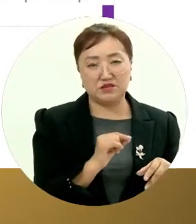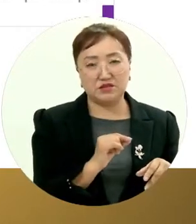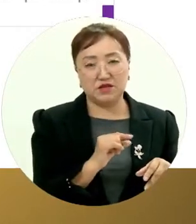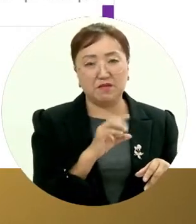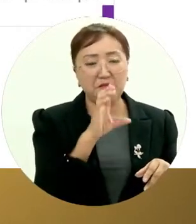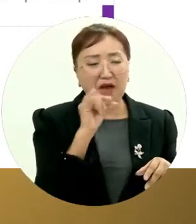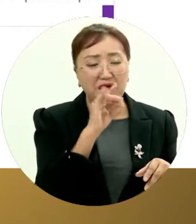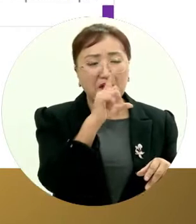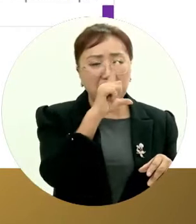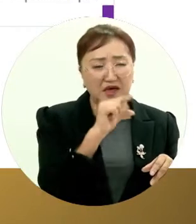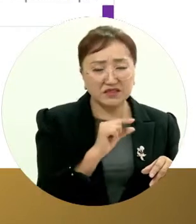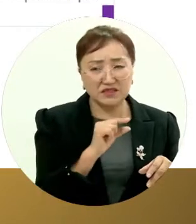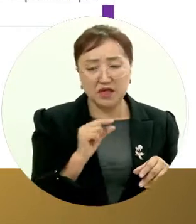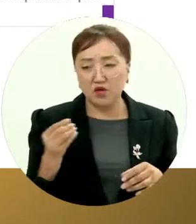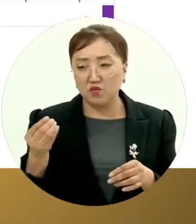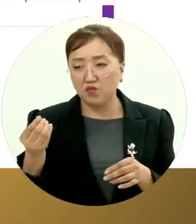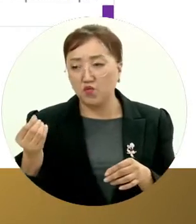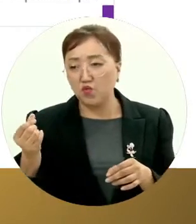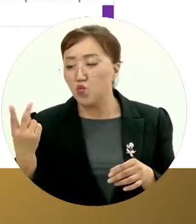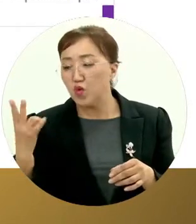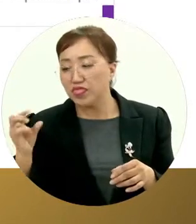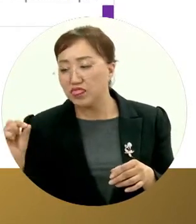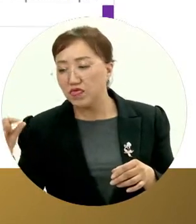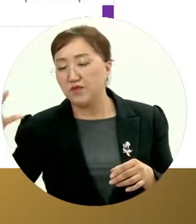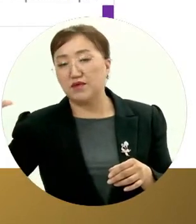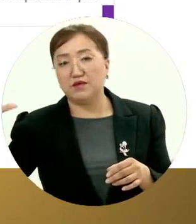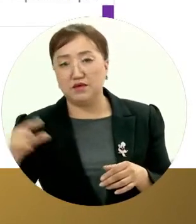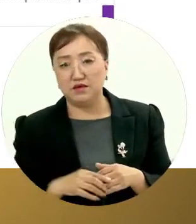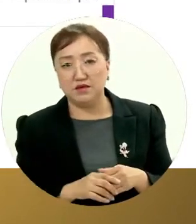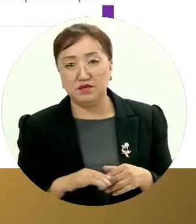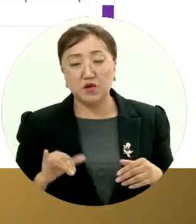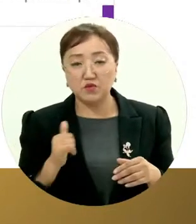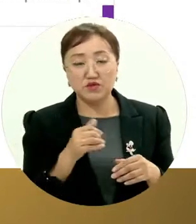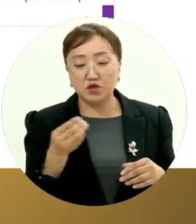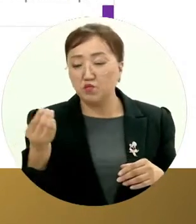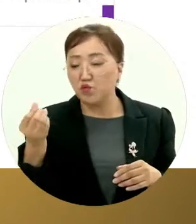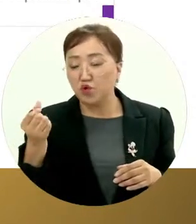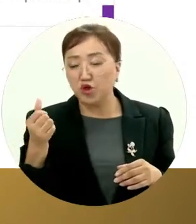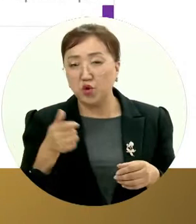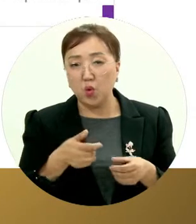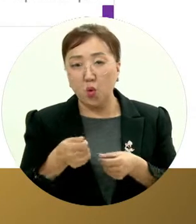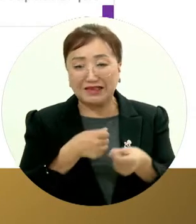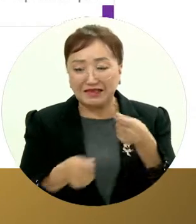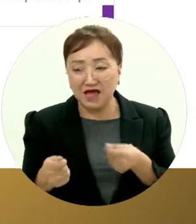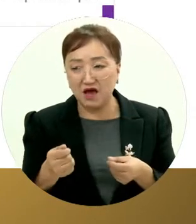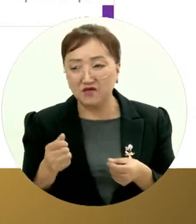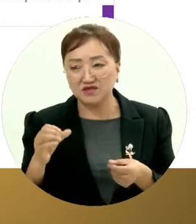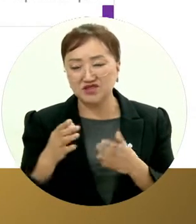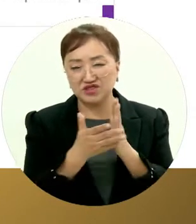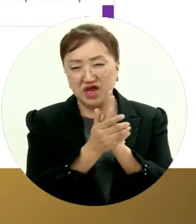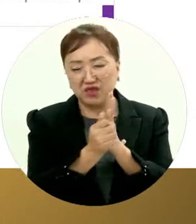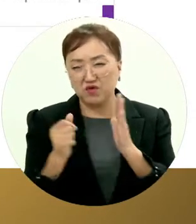үүснээр тухайн бараа үнд орж эхэлдэг. Тийм учраас нөгөө мөнгөний худалдан авах чадвар буурж ирдэг.